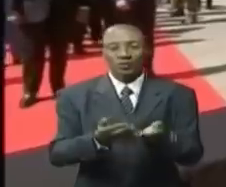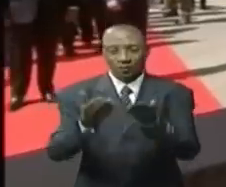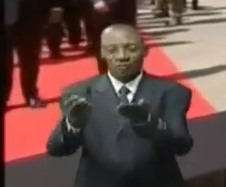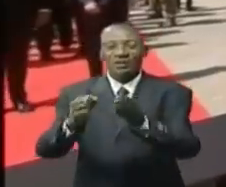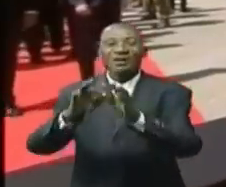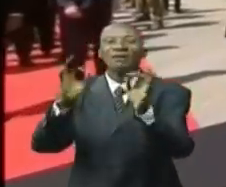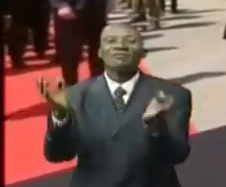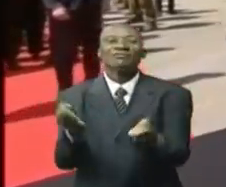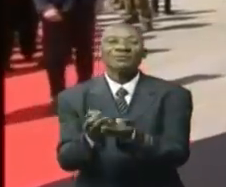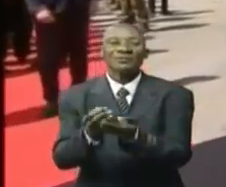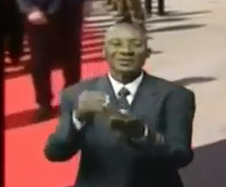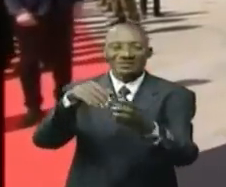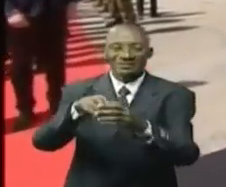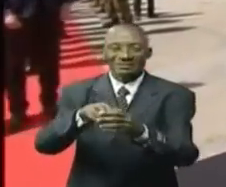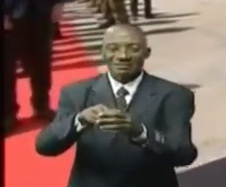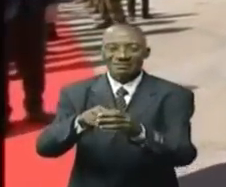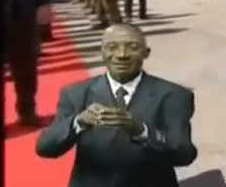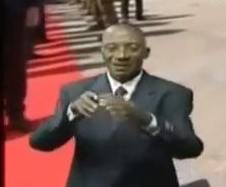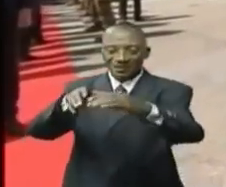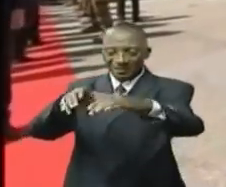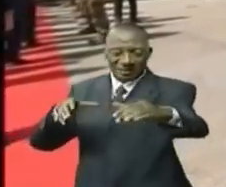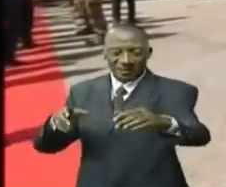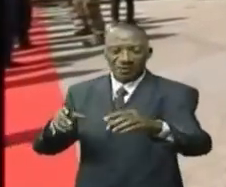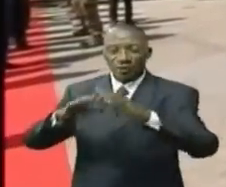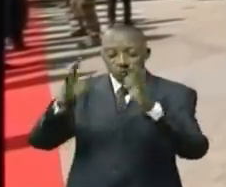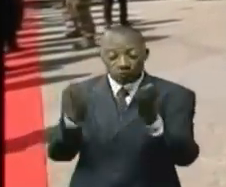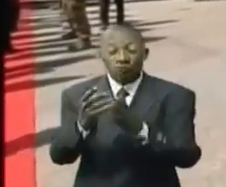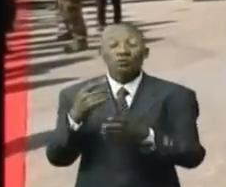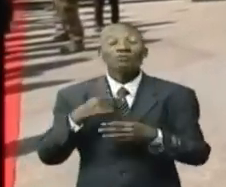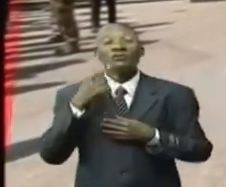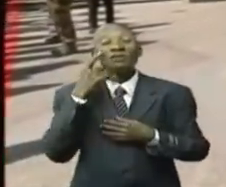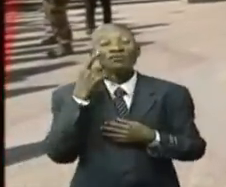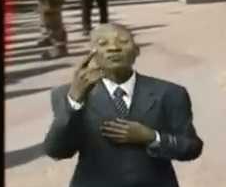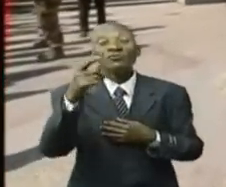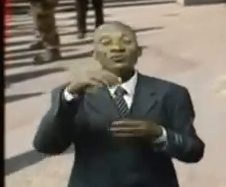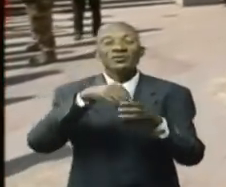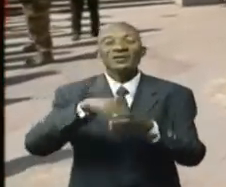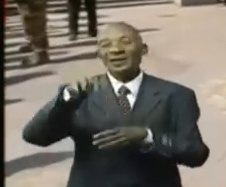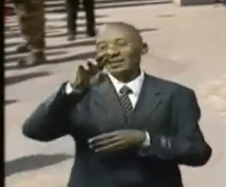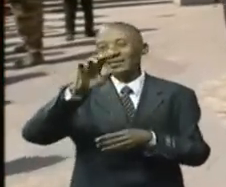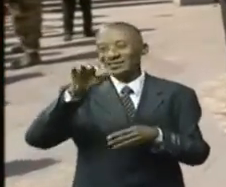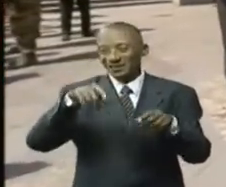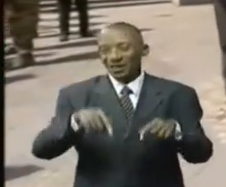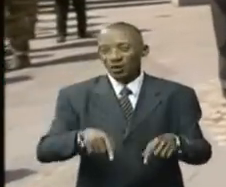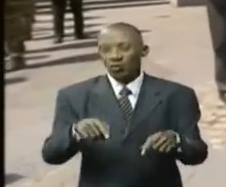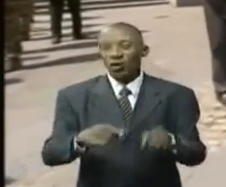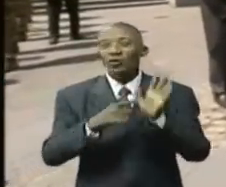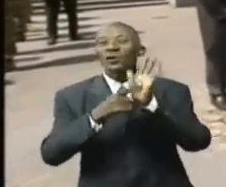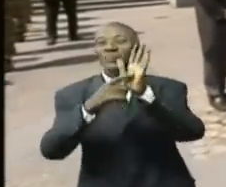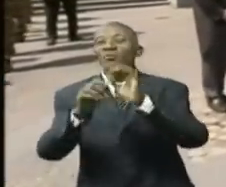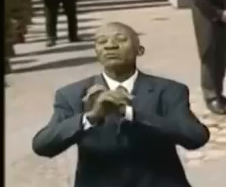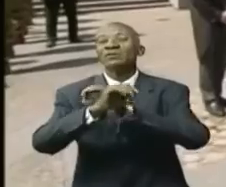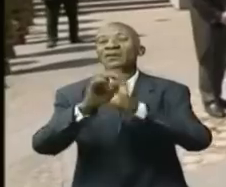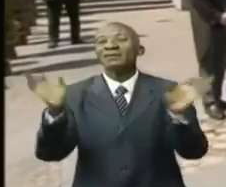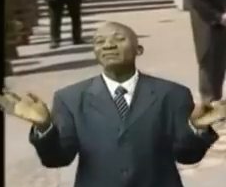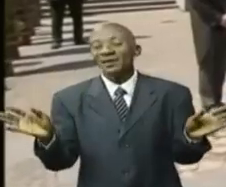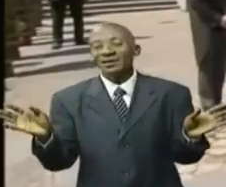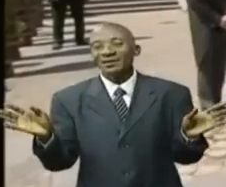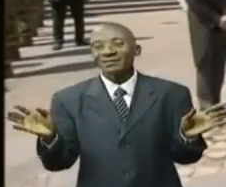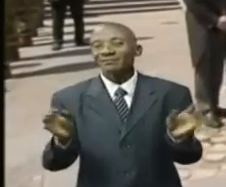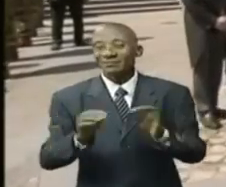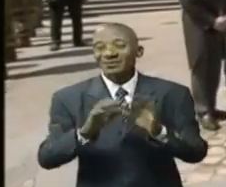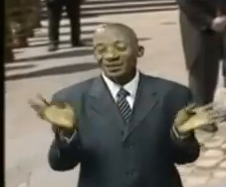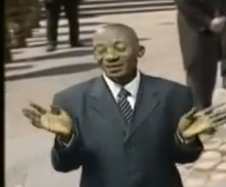l'antenne de la télévision nationale congolaise. Je le disais tantôt à Kinshasa, les travaux de construction du mausolée devant accueillir cette